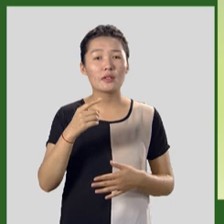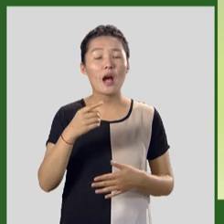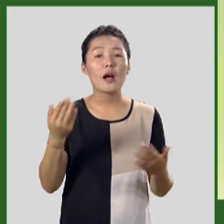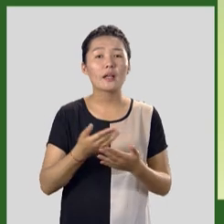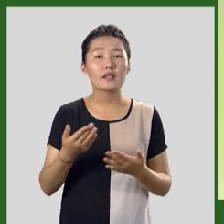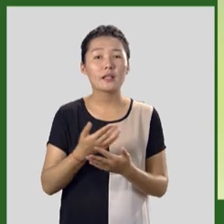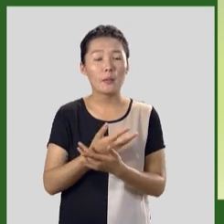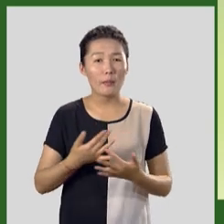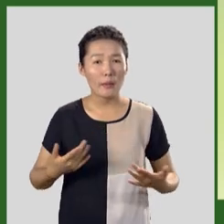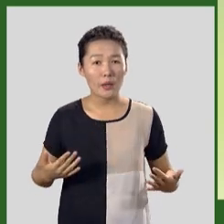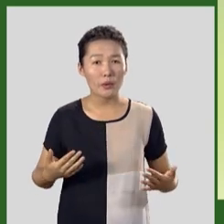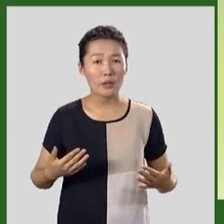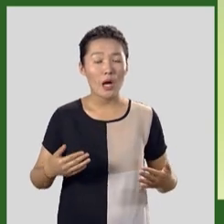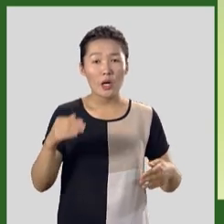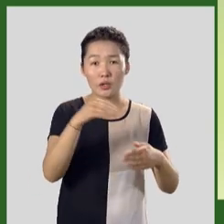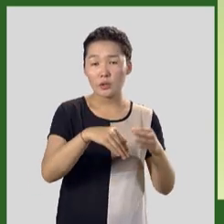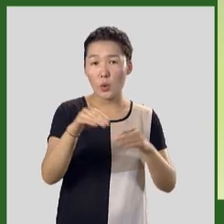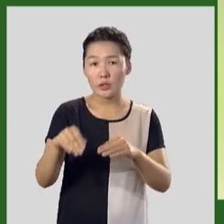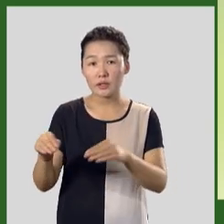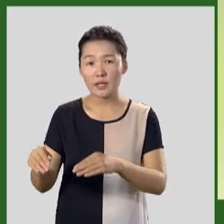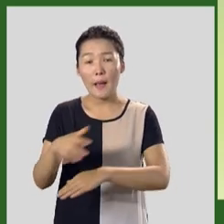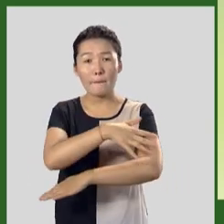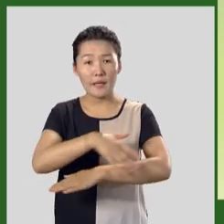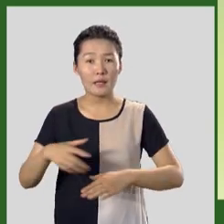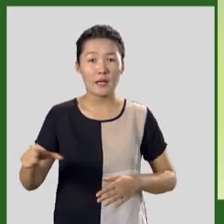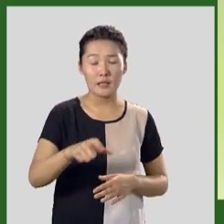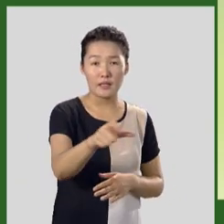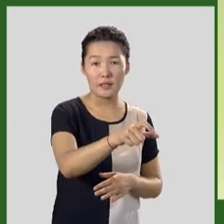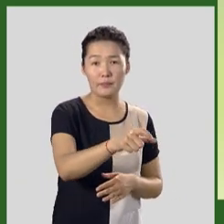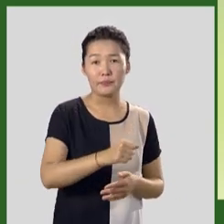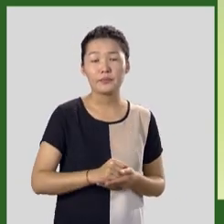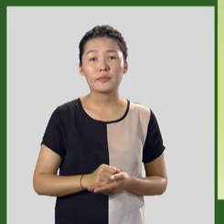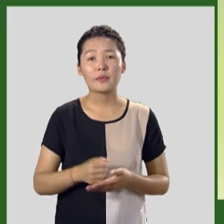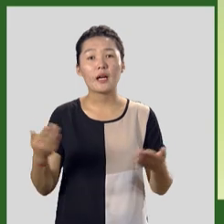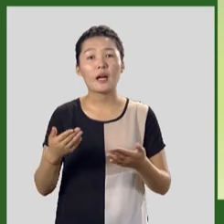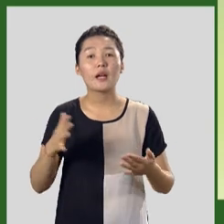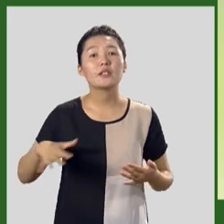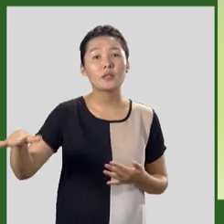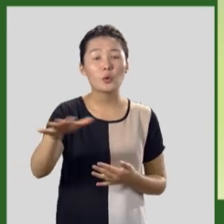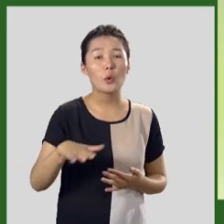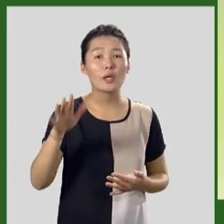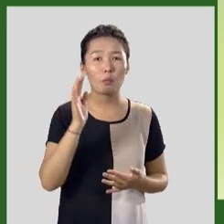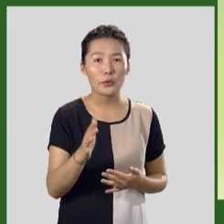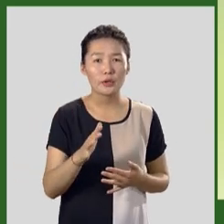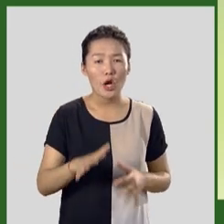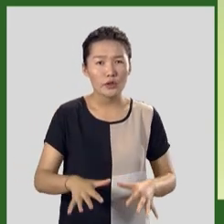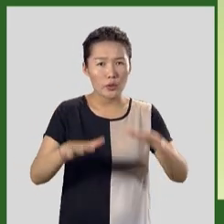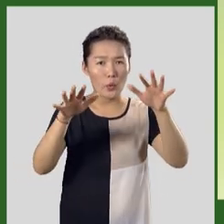сложены берега реки, какая территория после строительства плотины будет затоплена